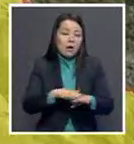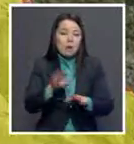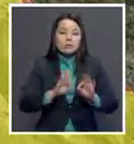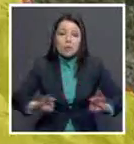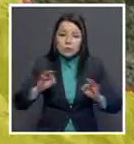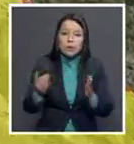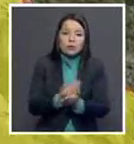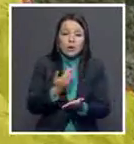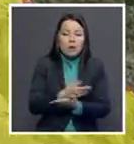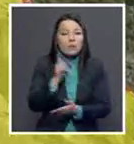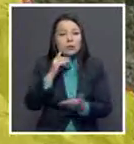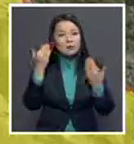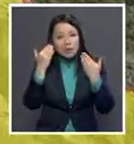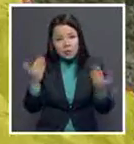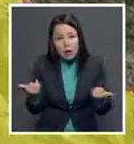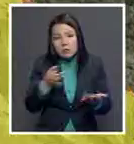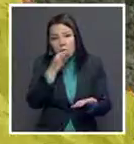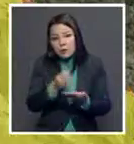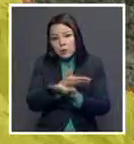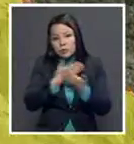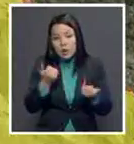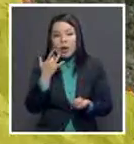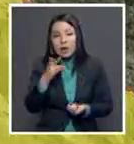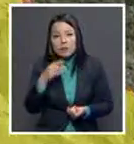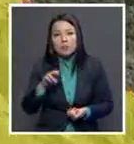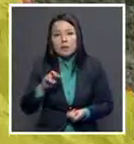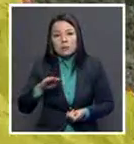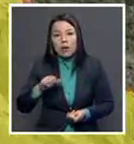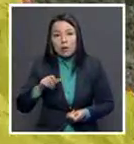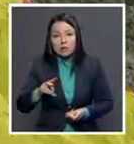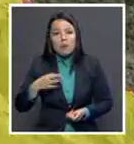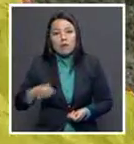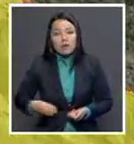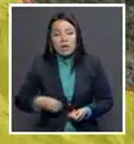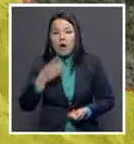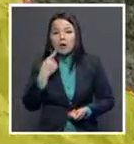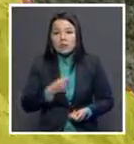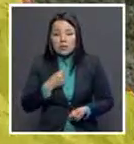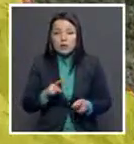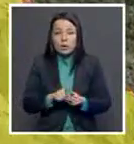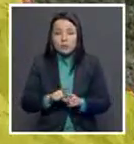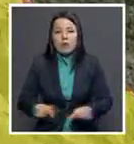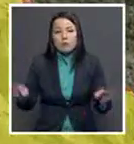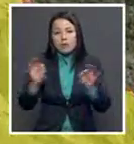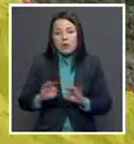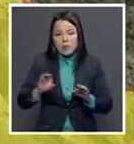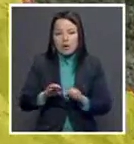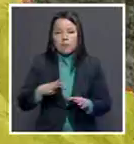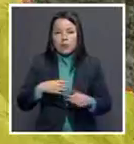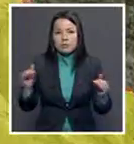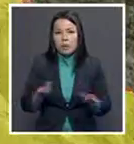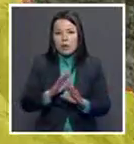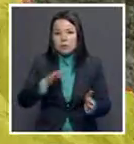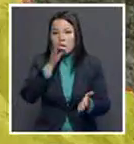ешқандай мәлімдеме жасаған жоқ. Бұған дейін АҚШ Пентагоны, Франция армиясы да Сириядағы осы шабуылға қатысы жоқ екенін мәлімдеді.